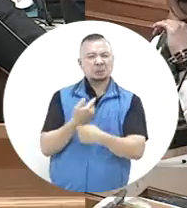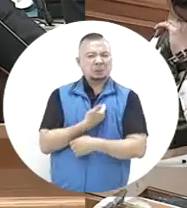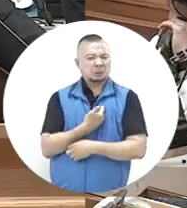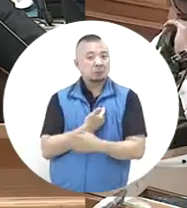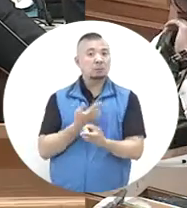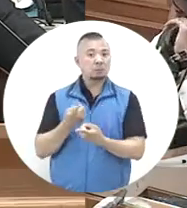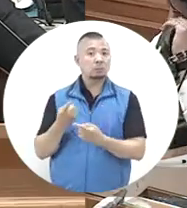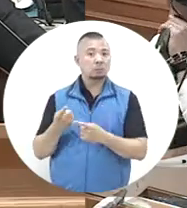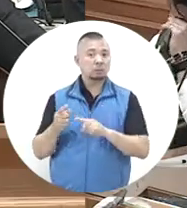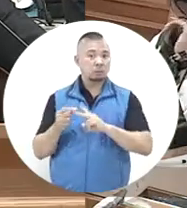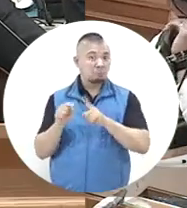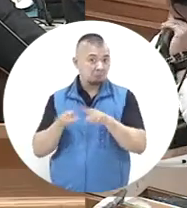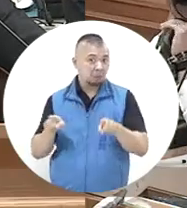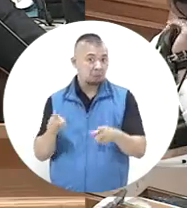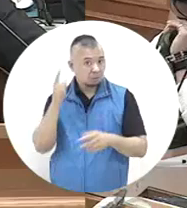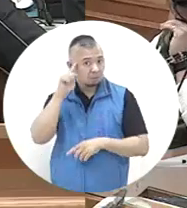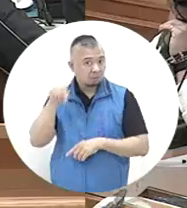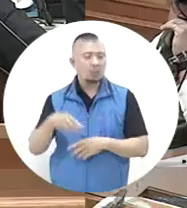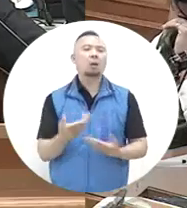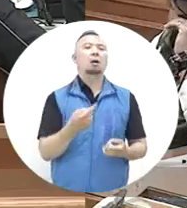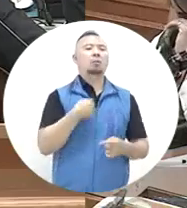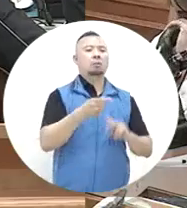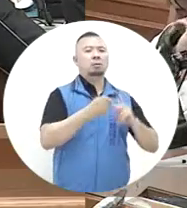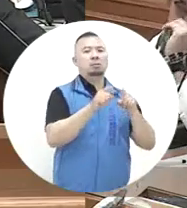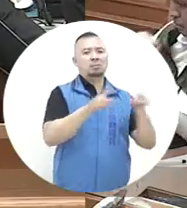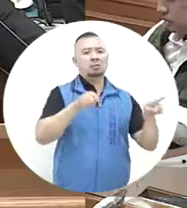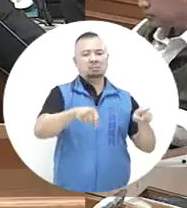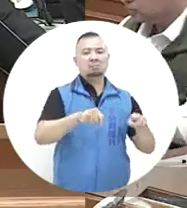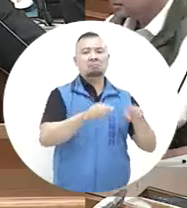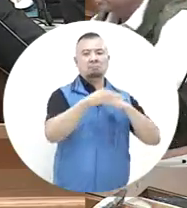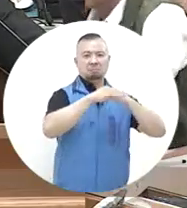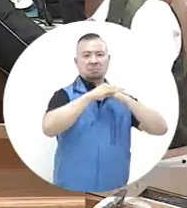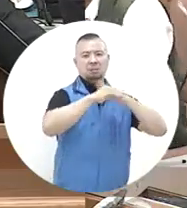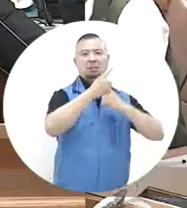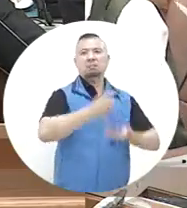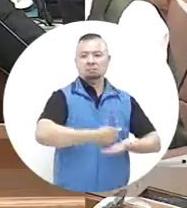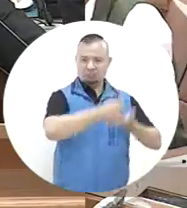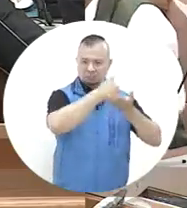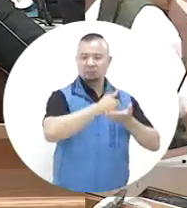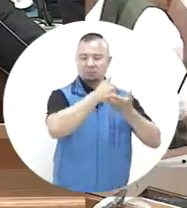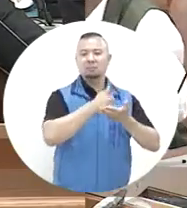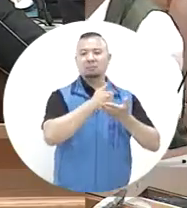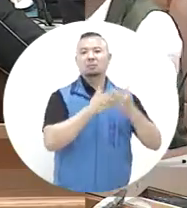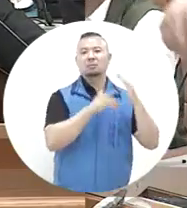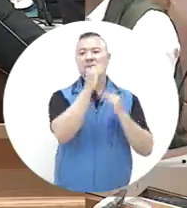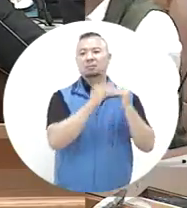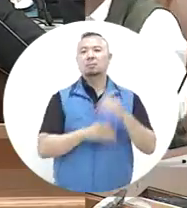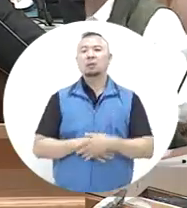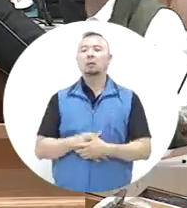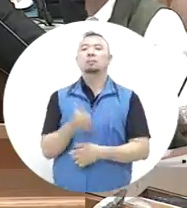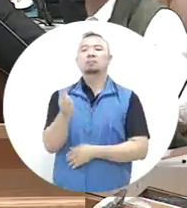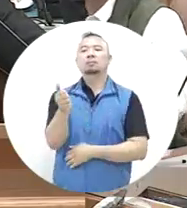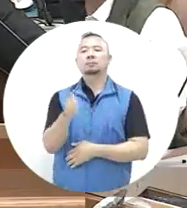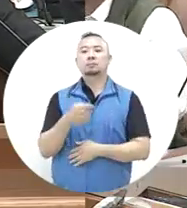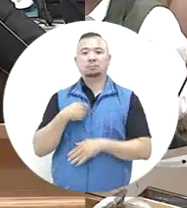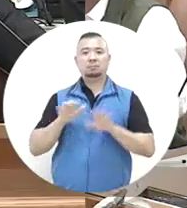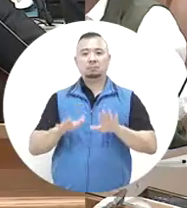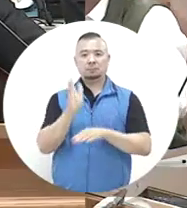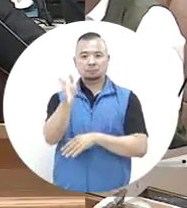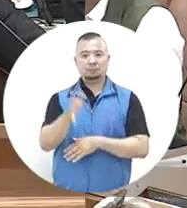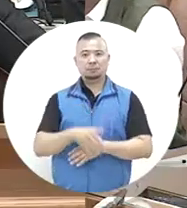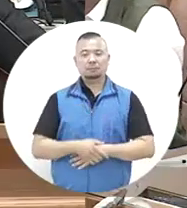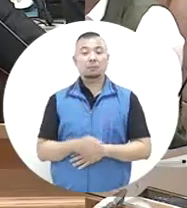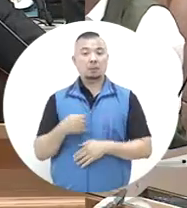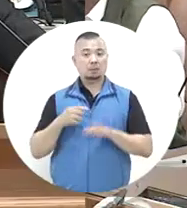我们的和平一定是平等尊严的对待。 好，那很好哈，谢谢。那我现在就跟你们哈，我们目前啊，